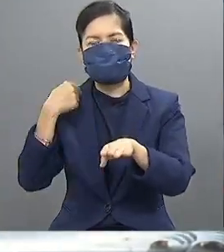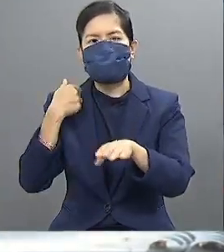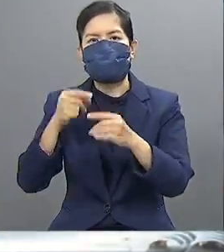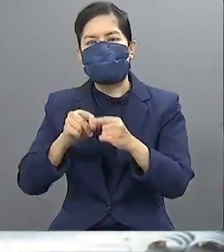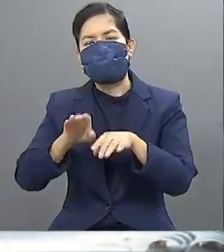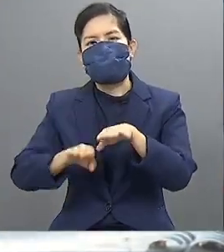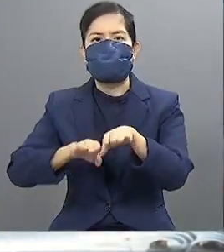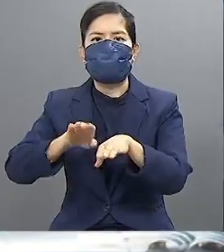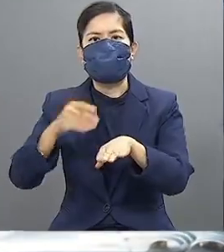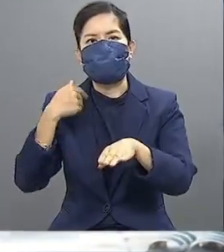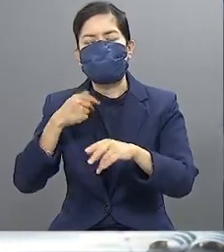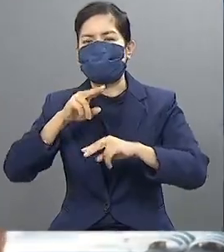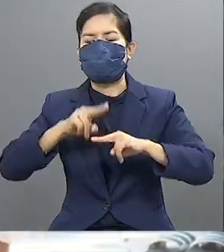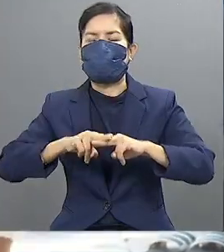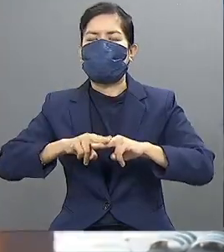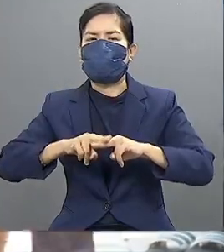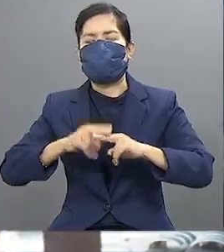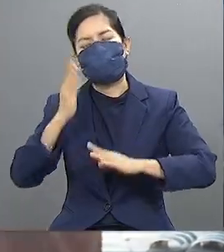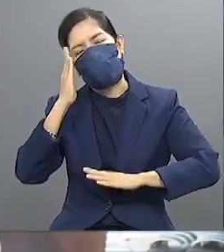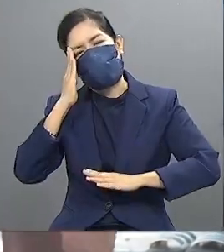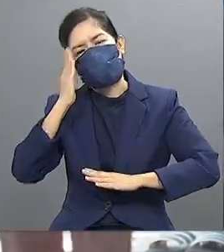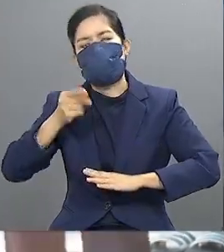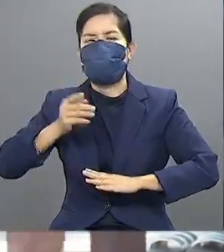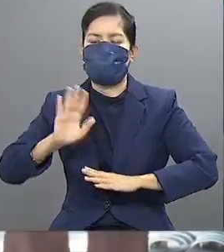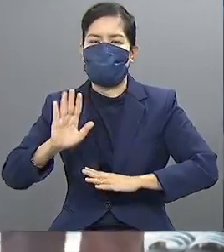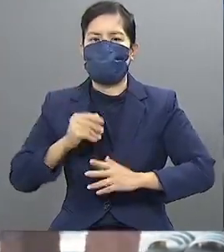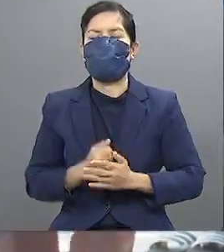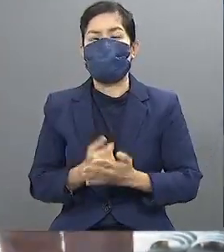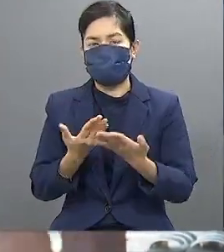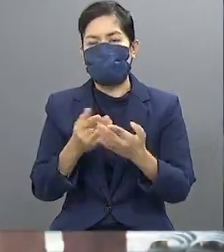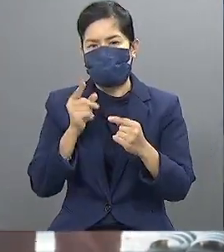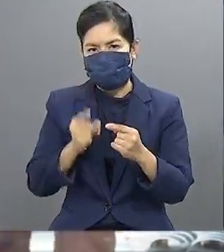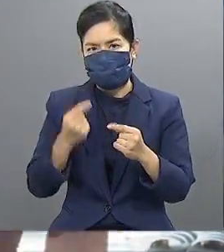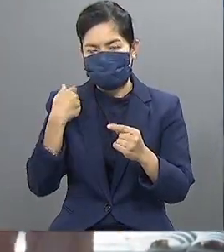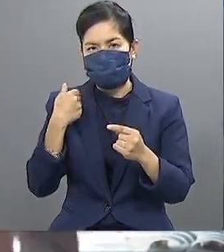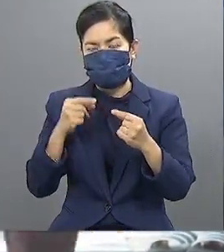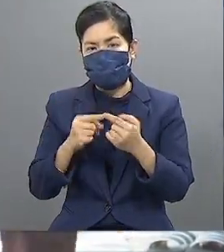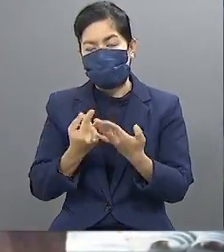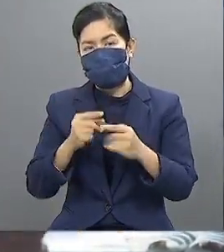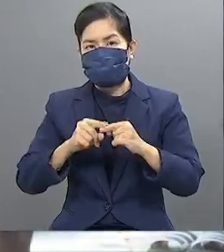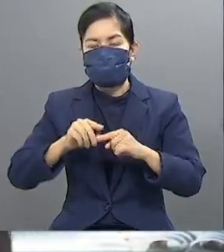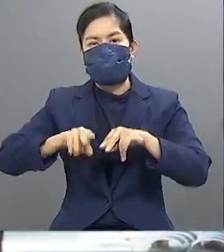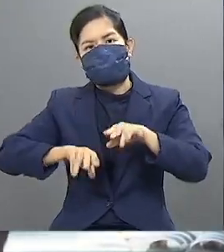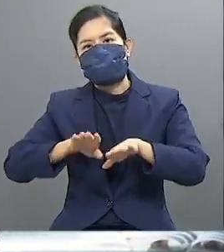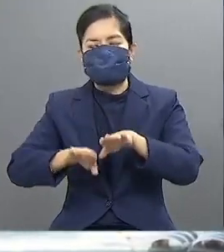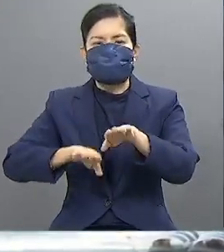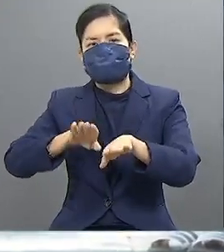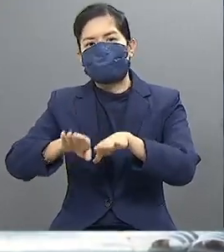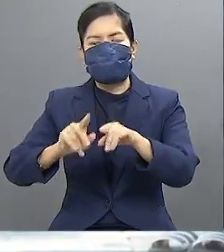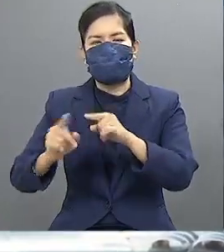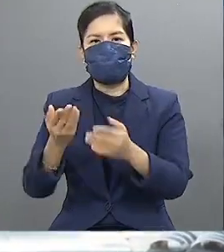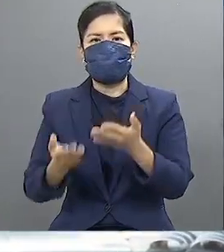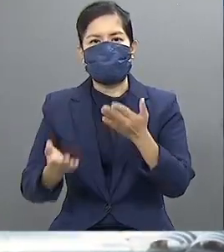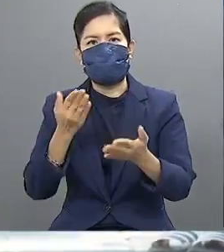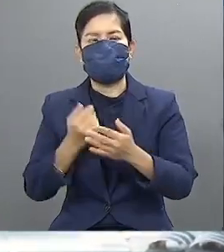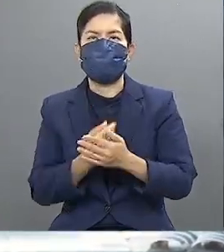นี่ก็จะทำให้เกิดน้ำหนักเกินนะครับแล้วก็โรคหัวใจโรคความดันก็จะมารวมทั้งโรคไตด้วยนะครับสูบบุหรี่ก็เป็นสาเหตุหนึ่งทำ